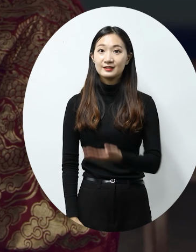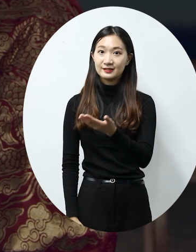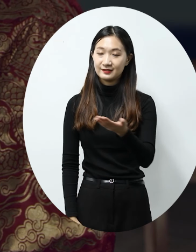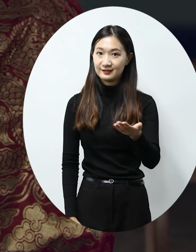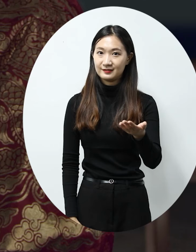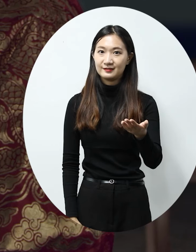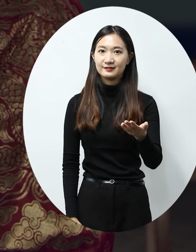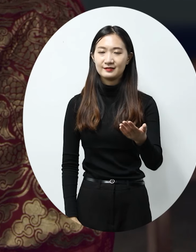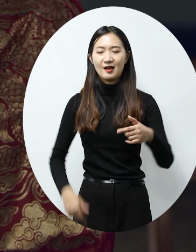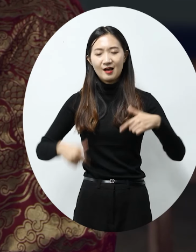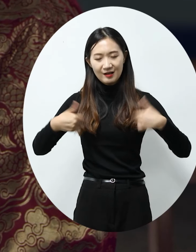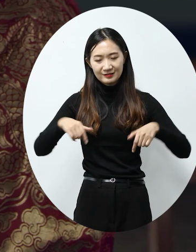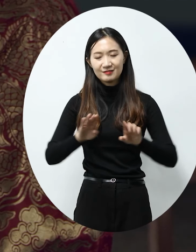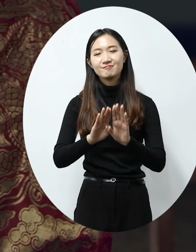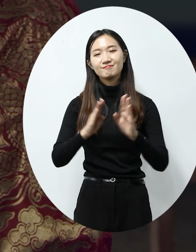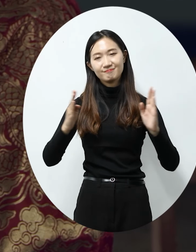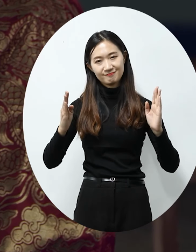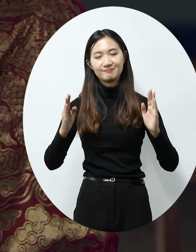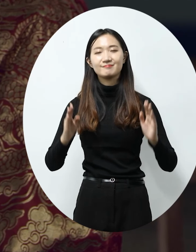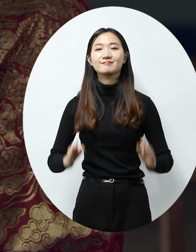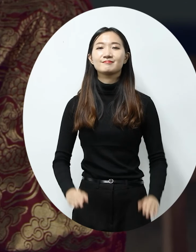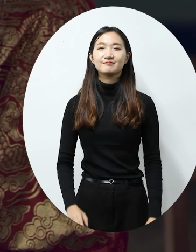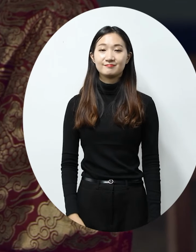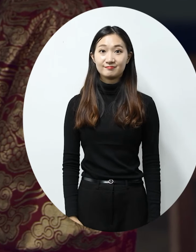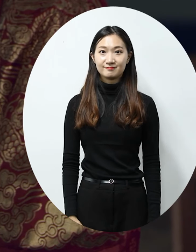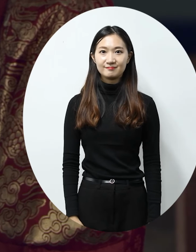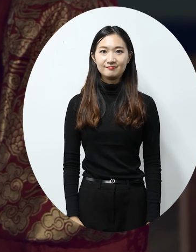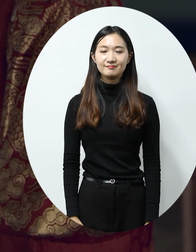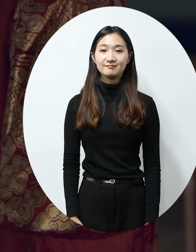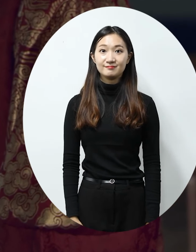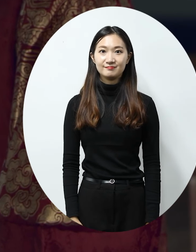자네에게는 항상 열려있을 것이야